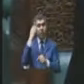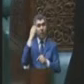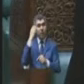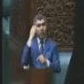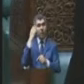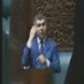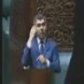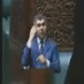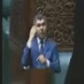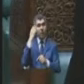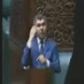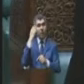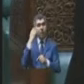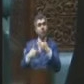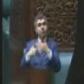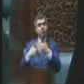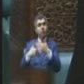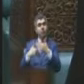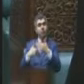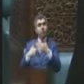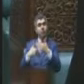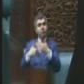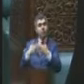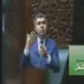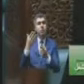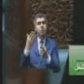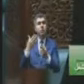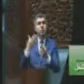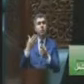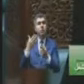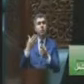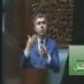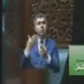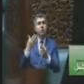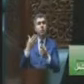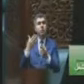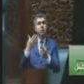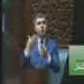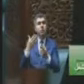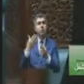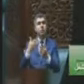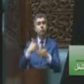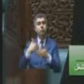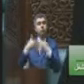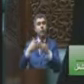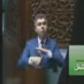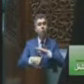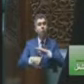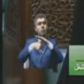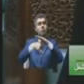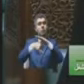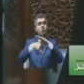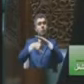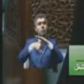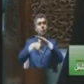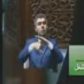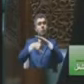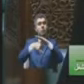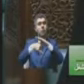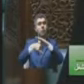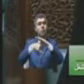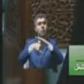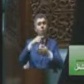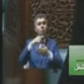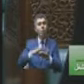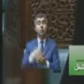يعتبر التكوين المستمر احد الدعامات وركائز تطوير وتحديث الاداره العموميه